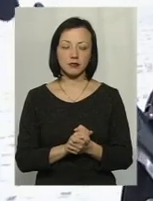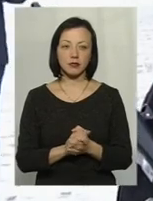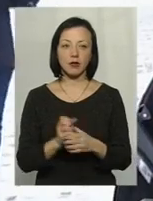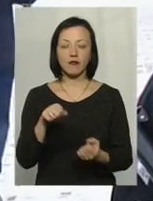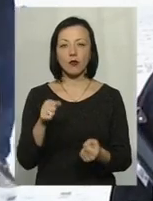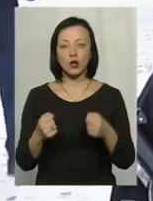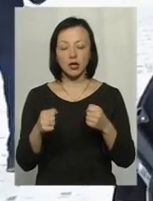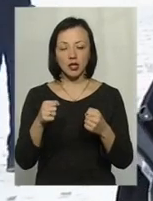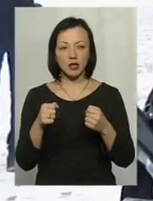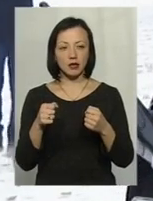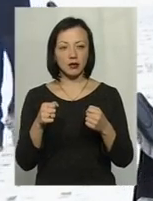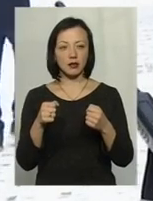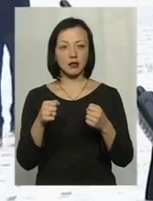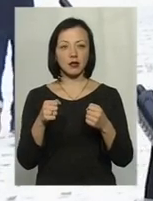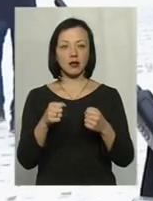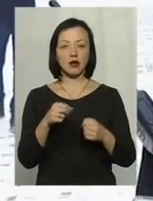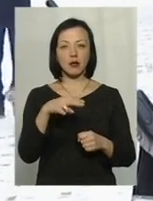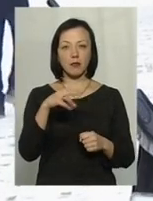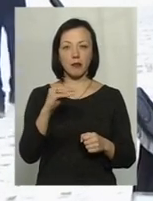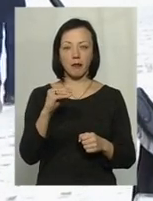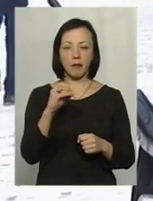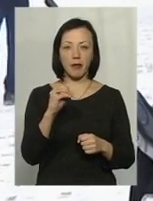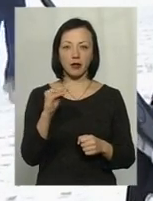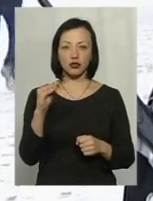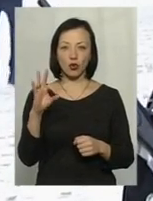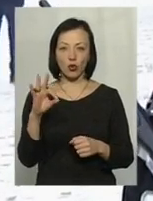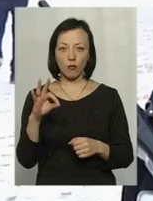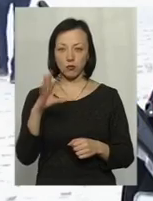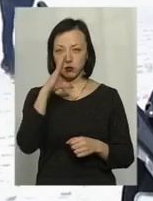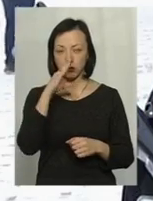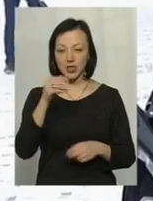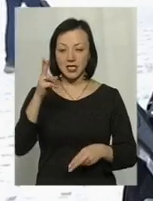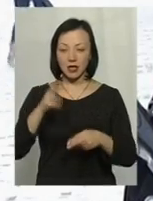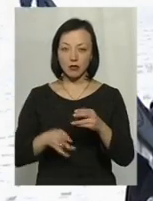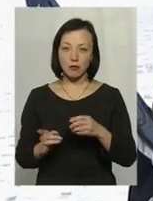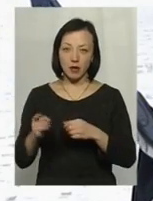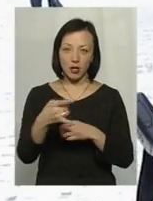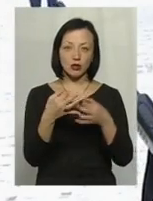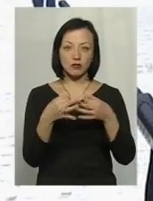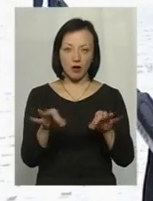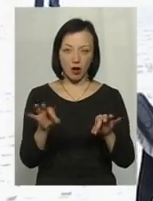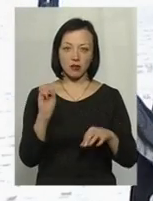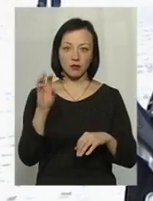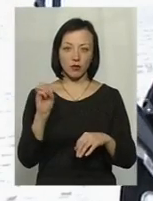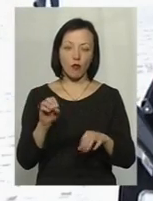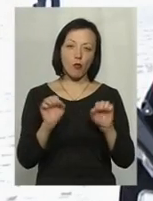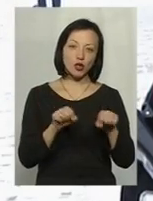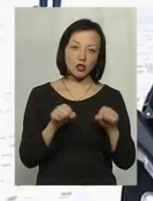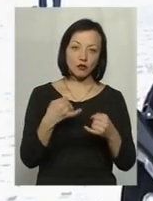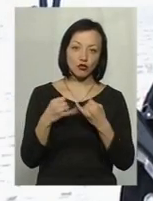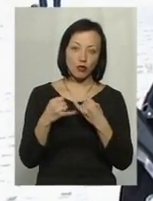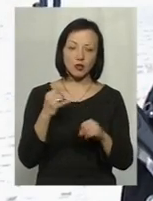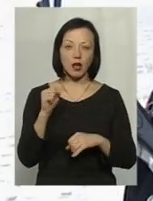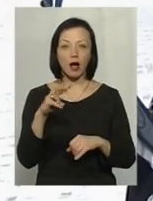Водій бусу Peugeot закінчував маневр на дозволяючий сигнал світлофора. Можливо, жовтий,